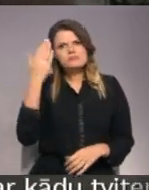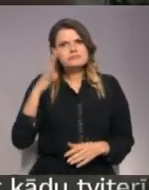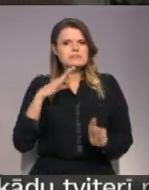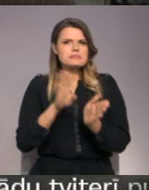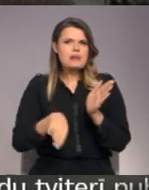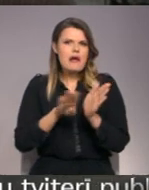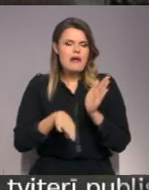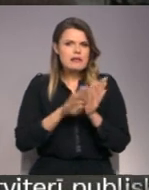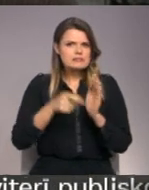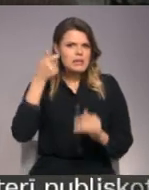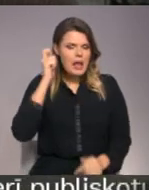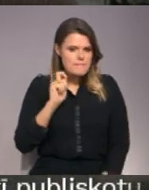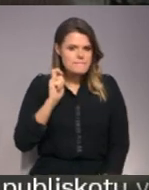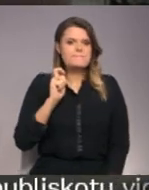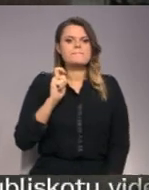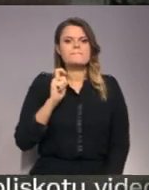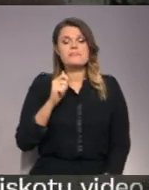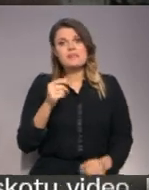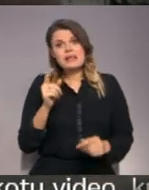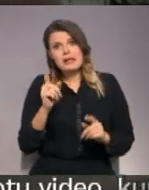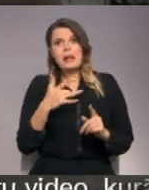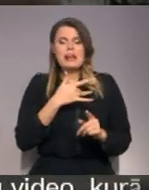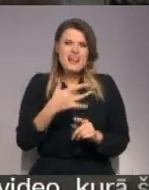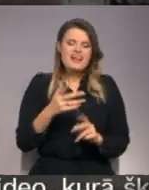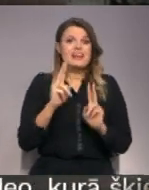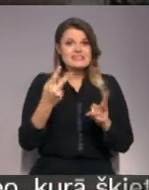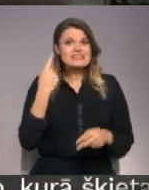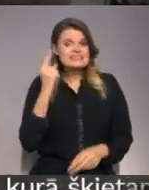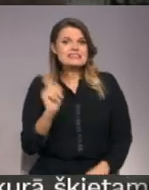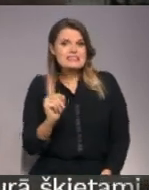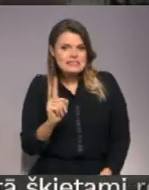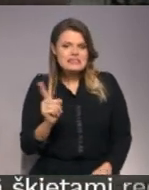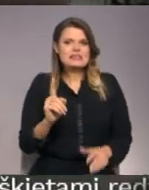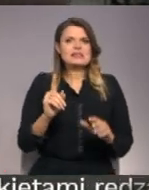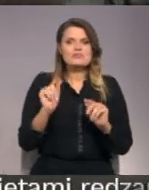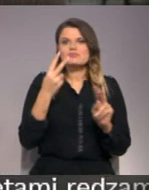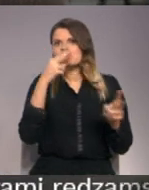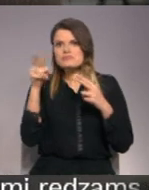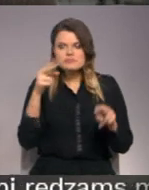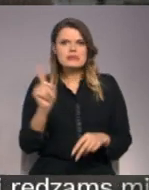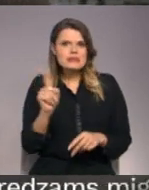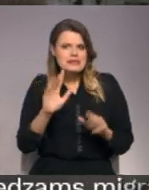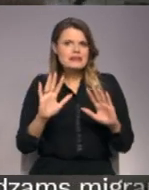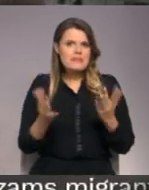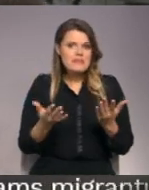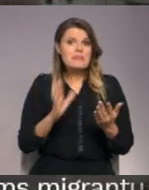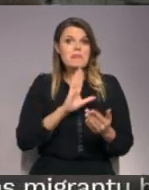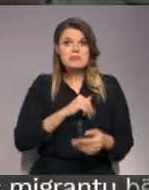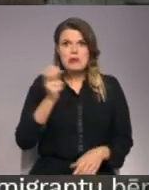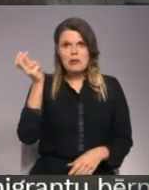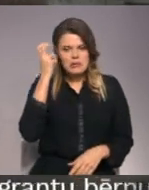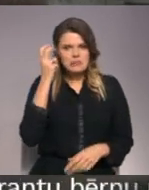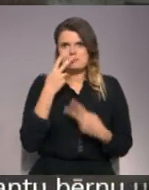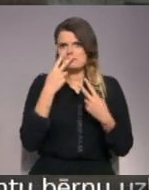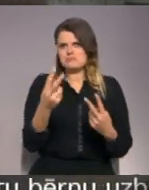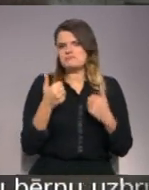parastie aparātiņi. Ja? Nu, it kā man likās, ka dzird, jā, tā kā reaģi atsaucās, bet pēc implanta uzreiz